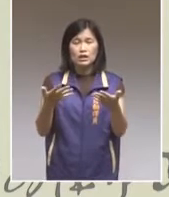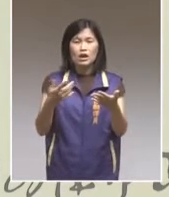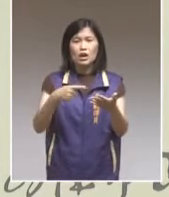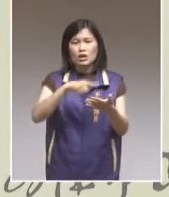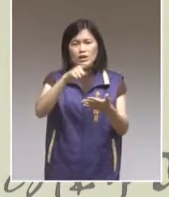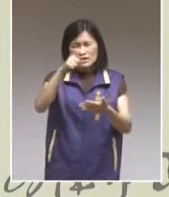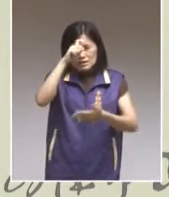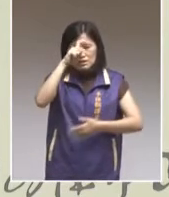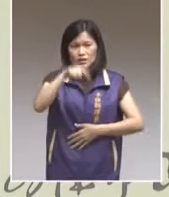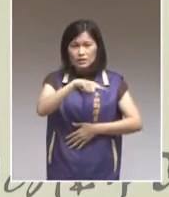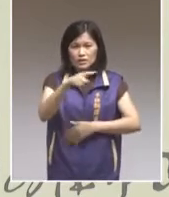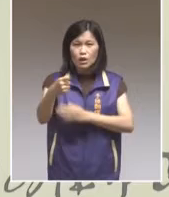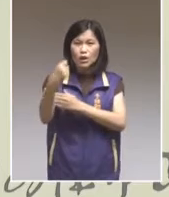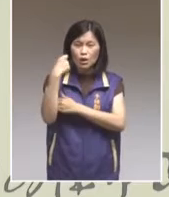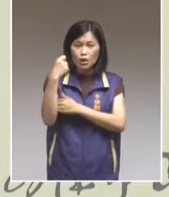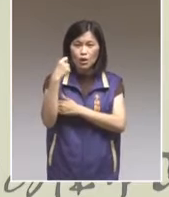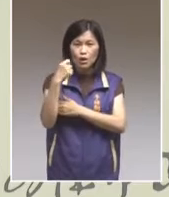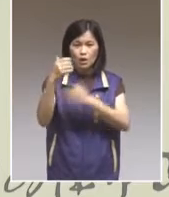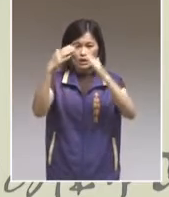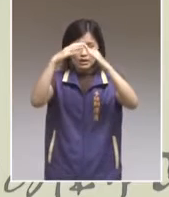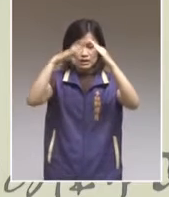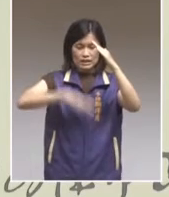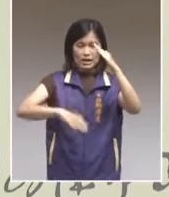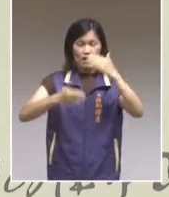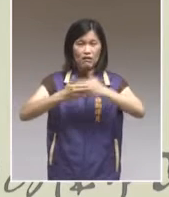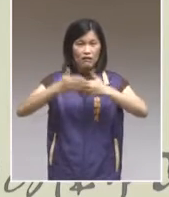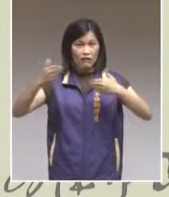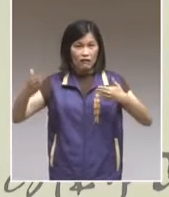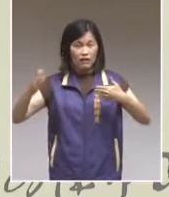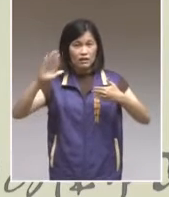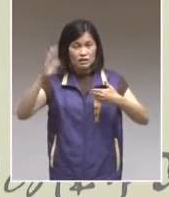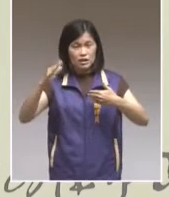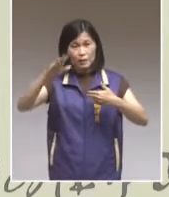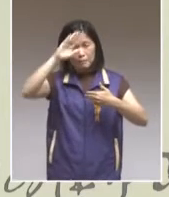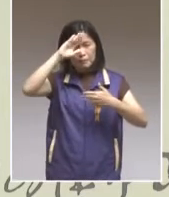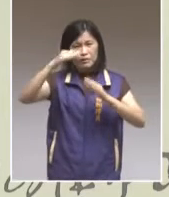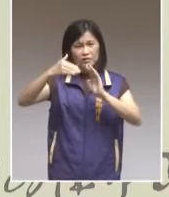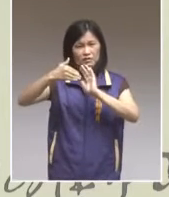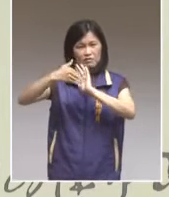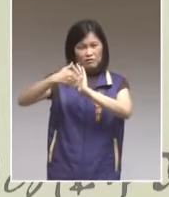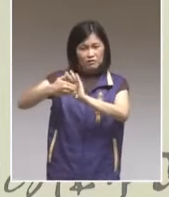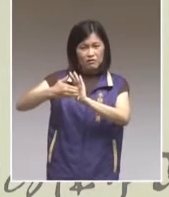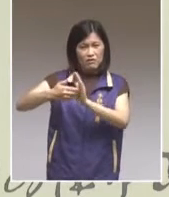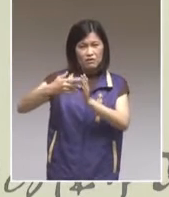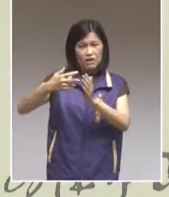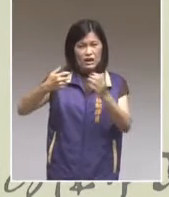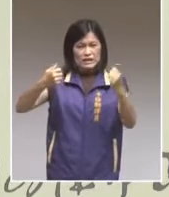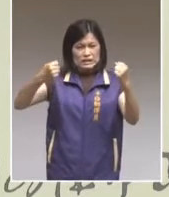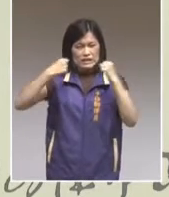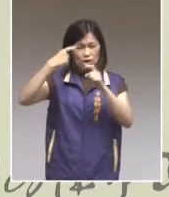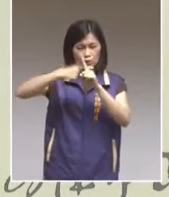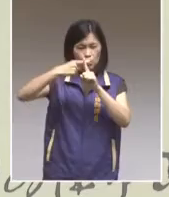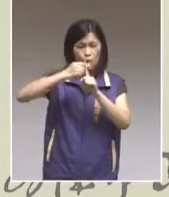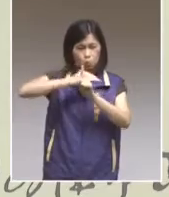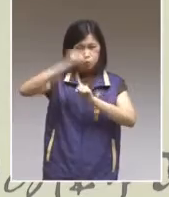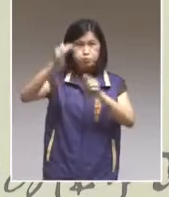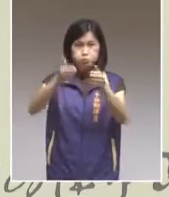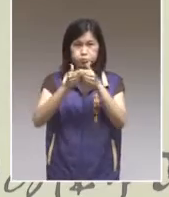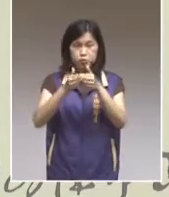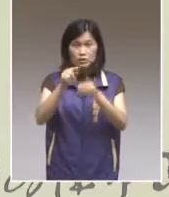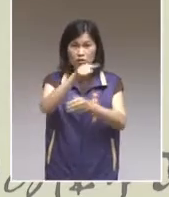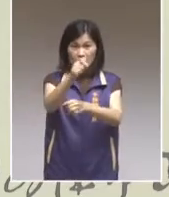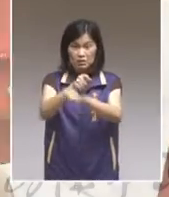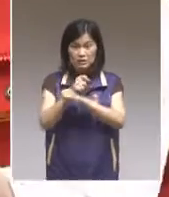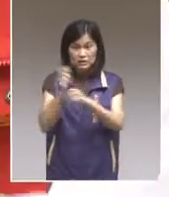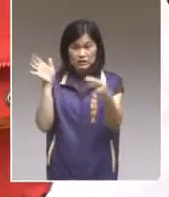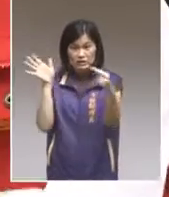量让居家隔离但是防疫的强度要很高所以各位注意看